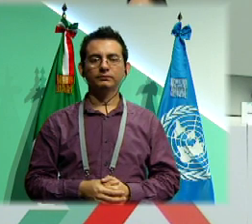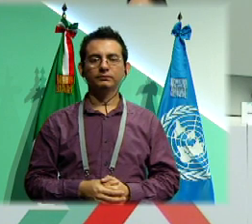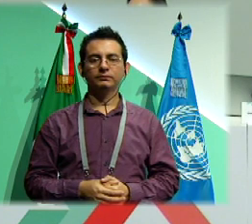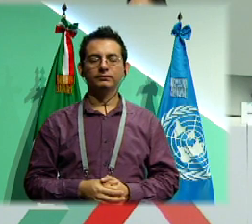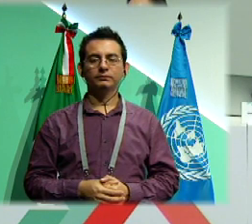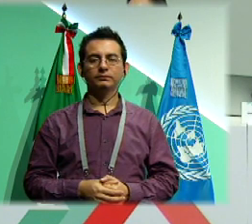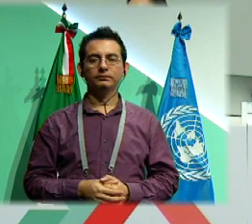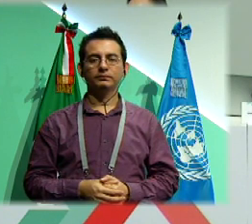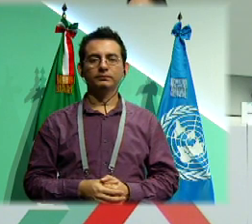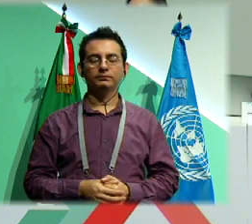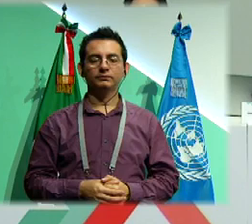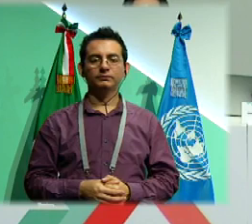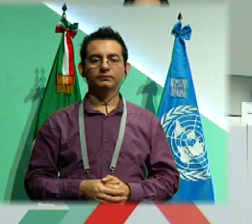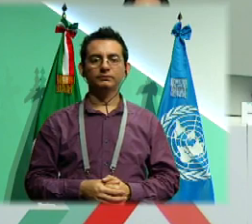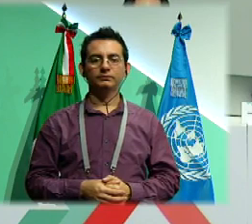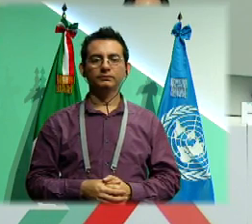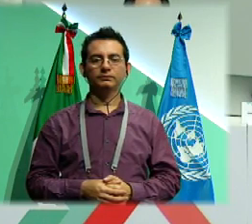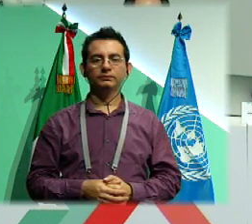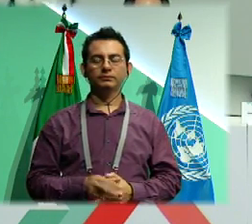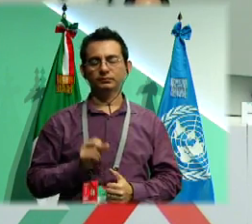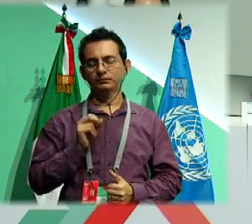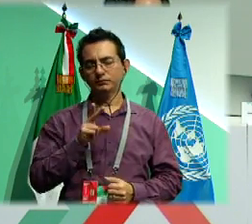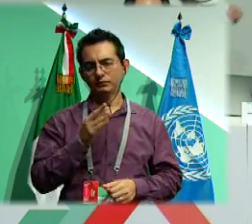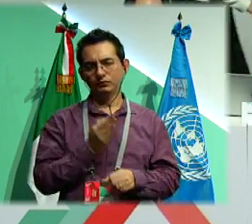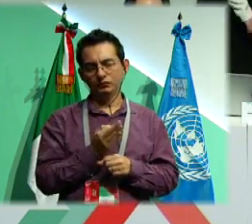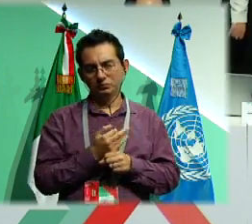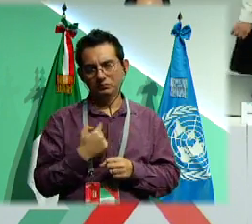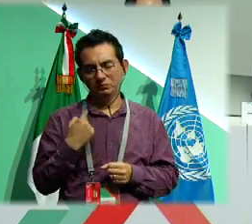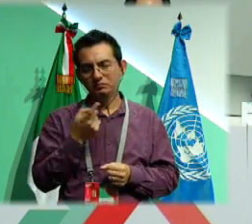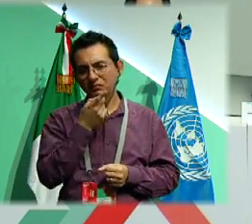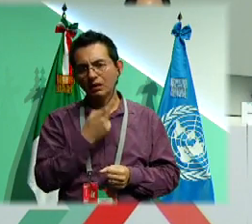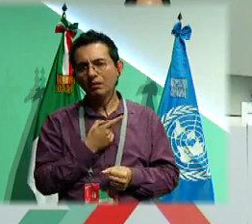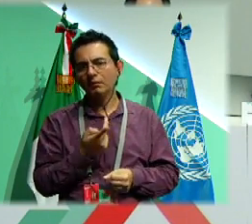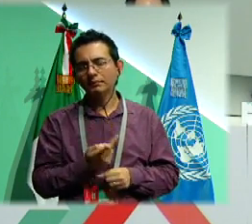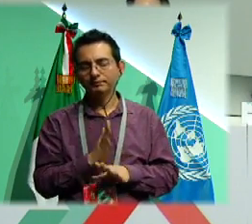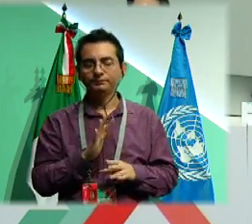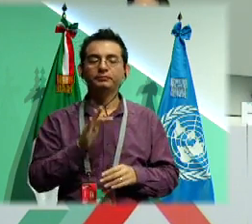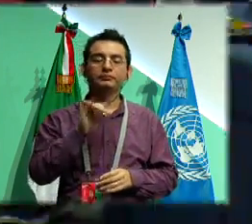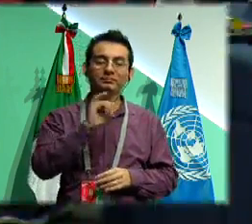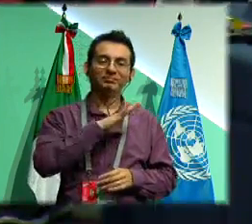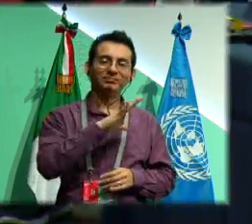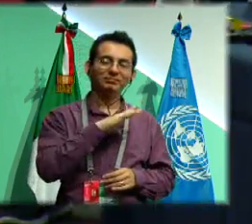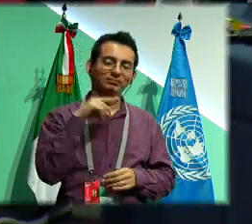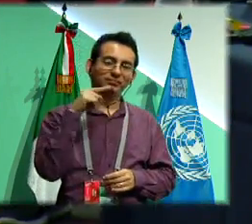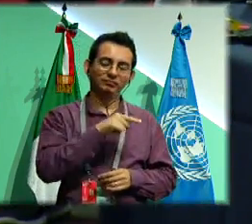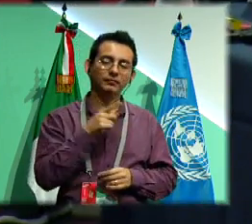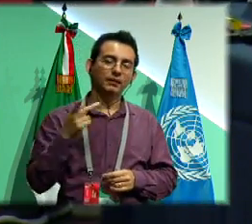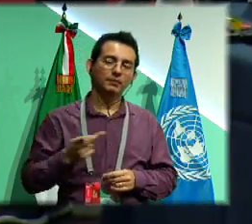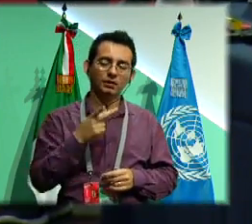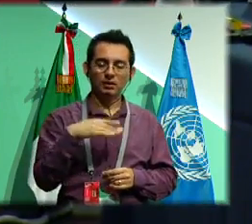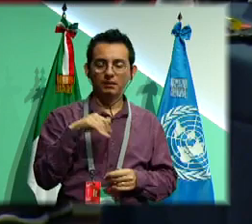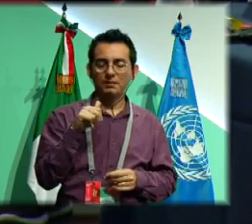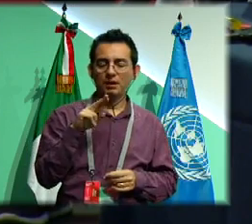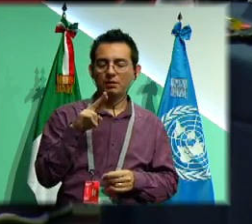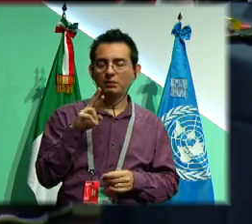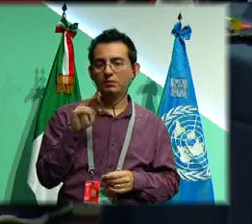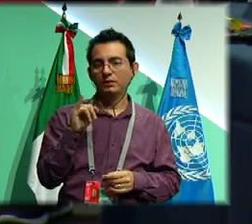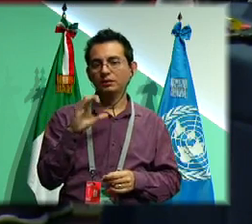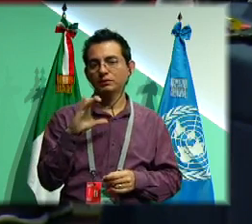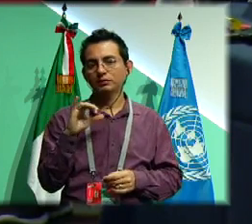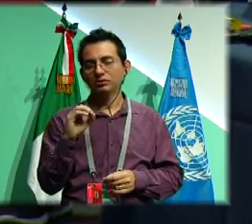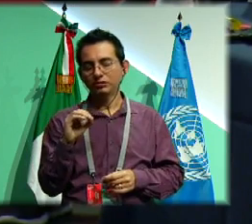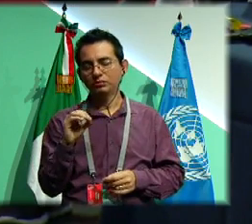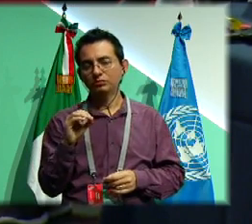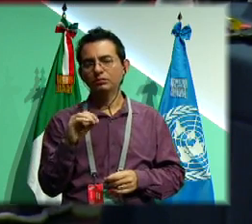Are we getting through? Est-ce que la communication est établie? Nous avons une question de Dave en Île-Maurice